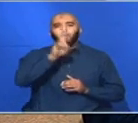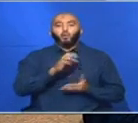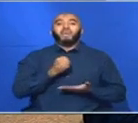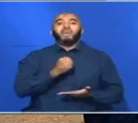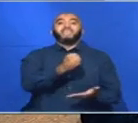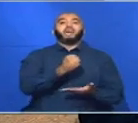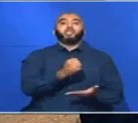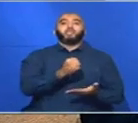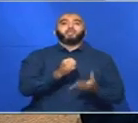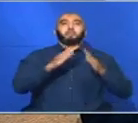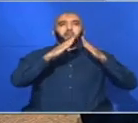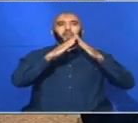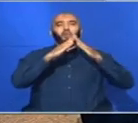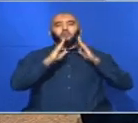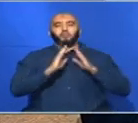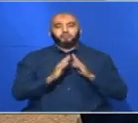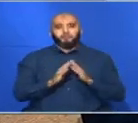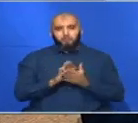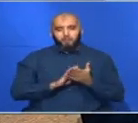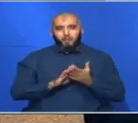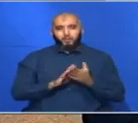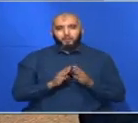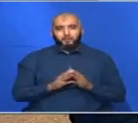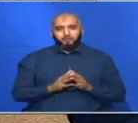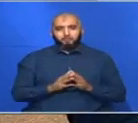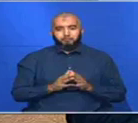طيب سيده فاطمه شوف احنا احنا